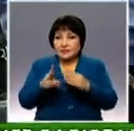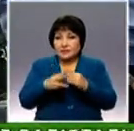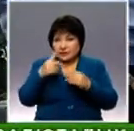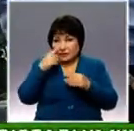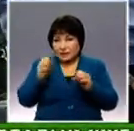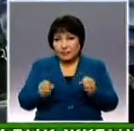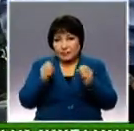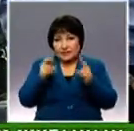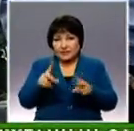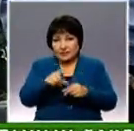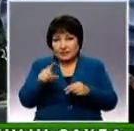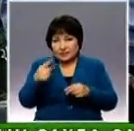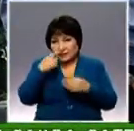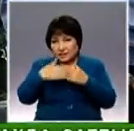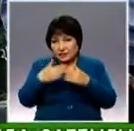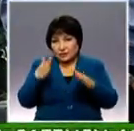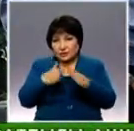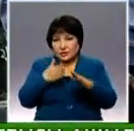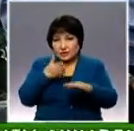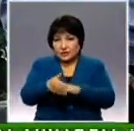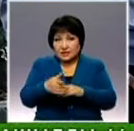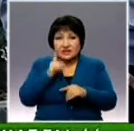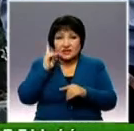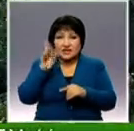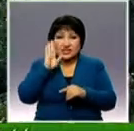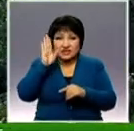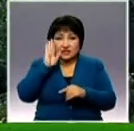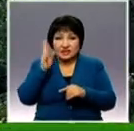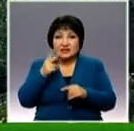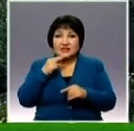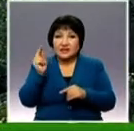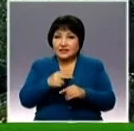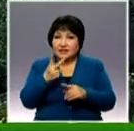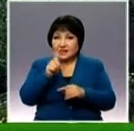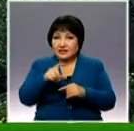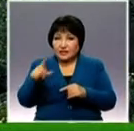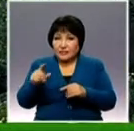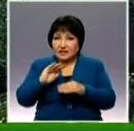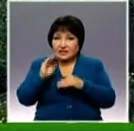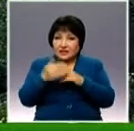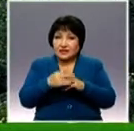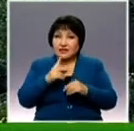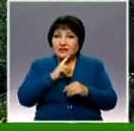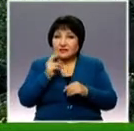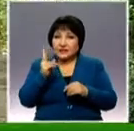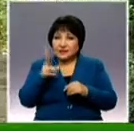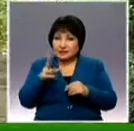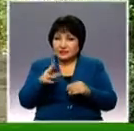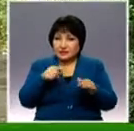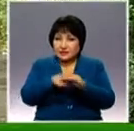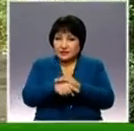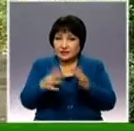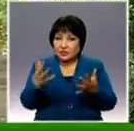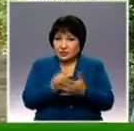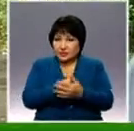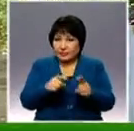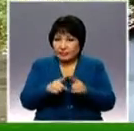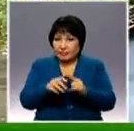орналасқан үйге кіргенін анықтап, жас жігіттің өліміне кінәлі 2 азаматты жалға алған пәтерде тығылып жатқан жерінен тауыпты. Алмалы